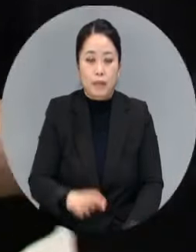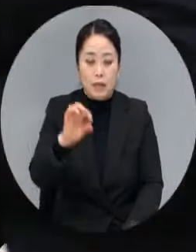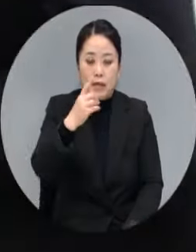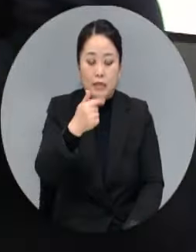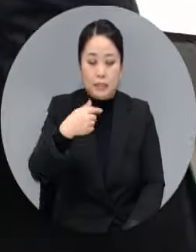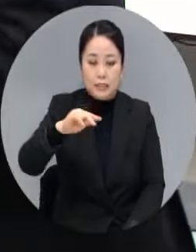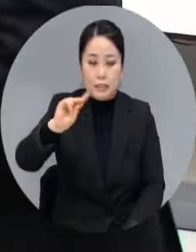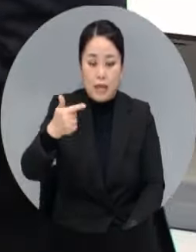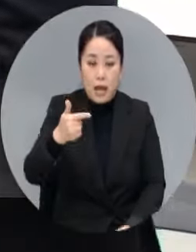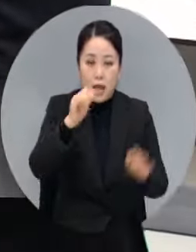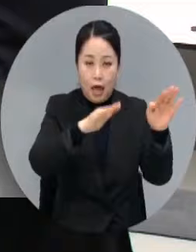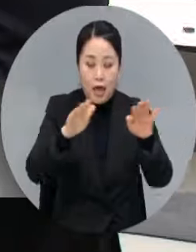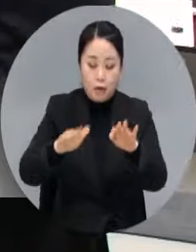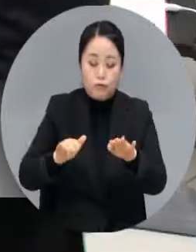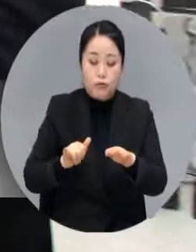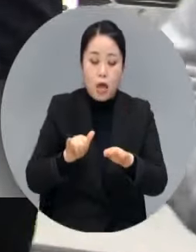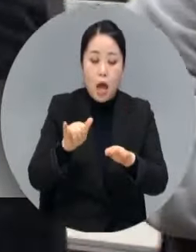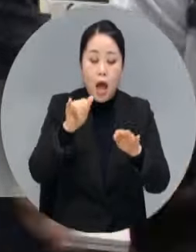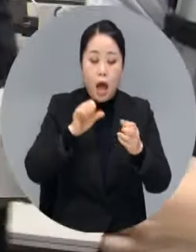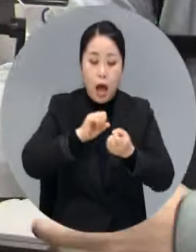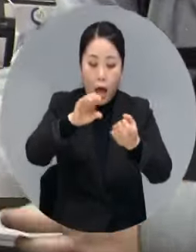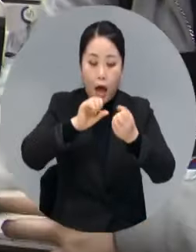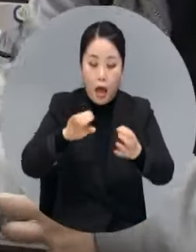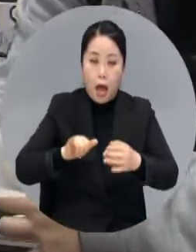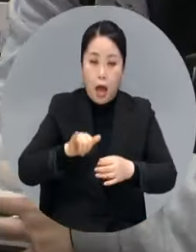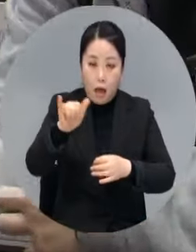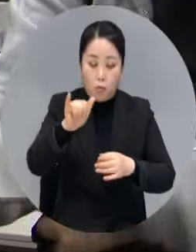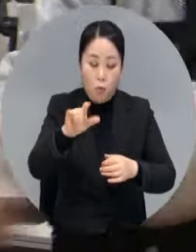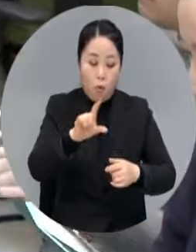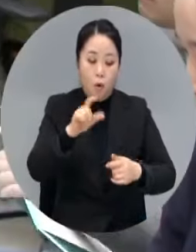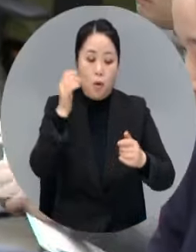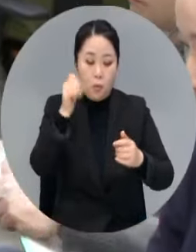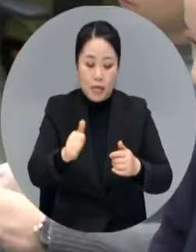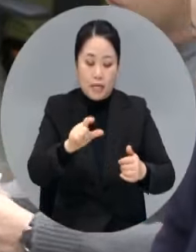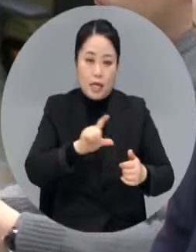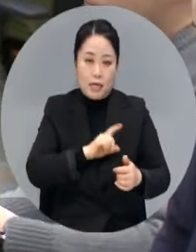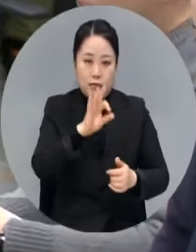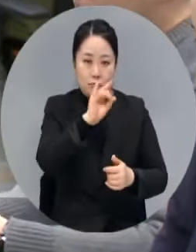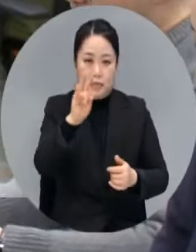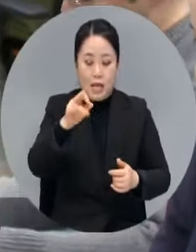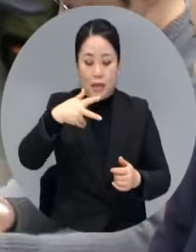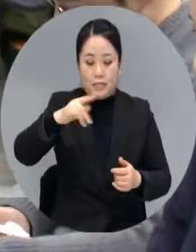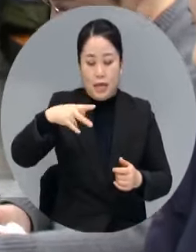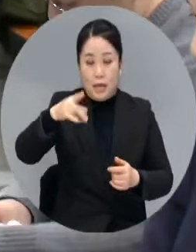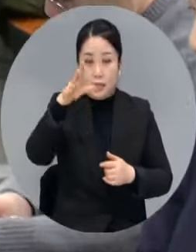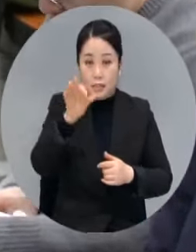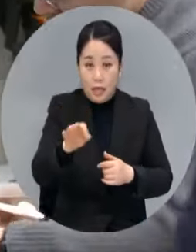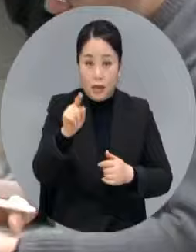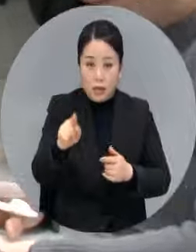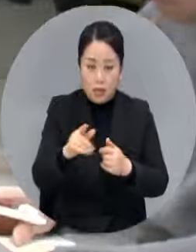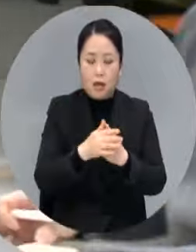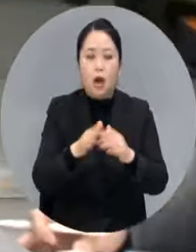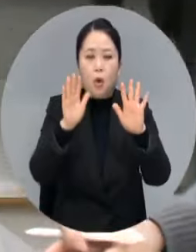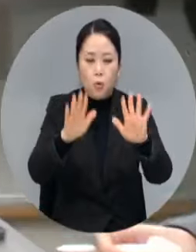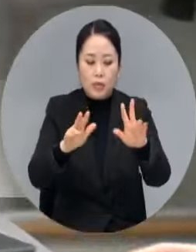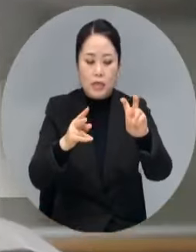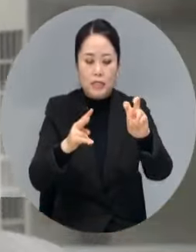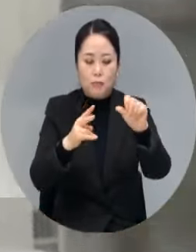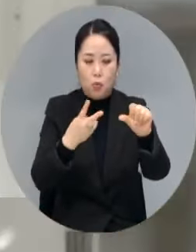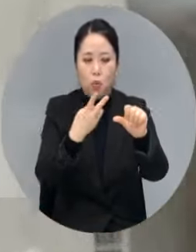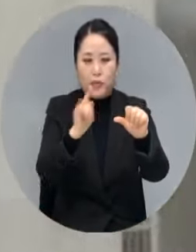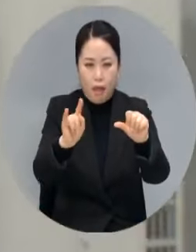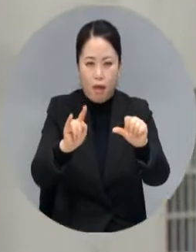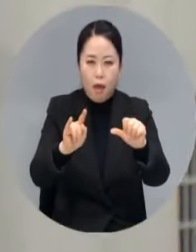은산 해운항공 양재생 회장이 부산 상공회의소에서 기자회견을 열고 제25대 부산 상임회장 선거